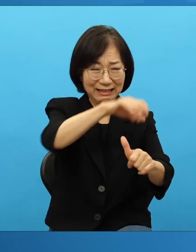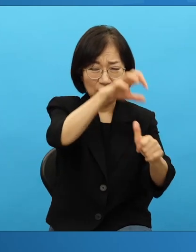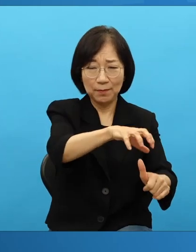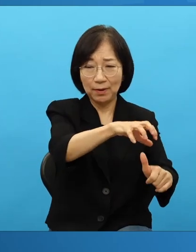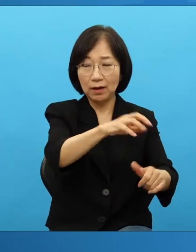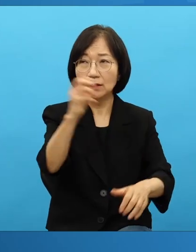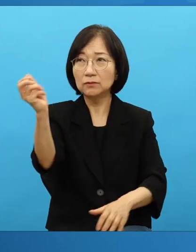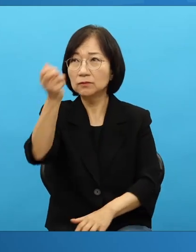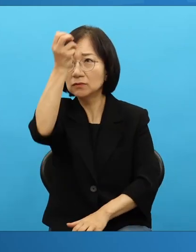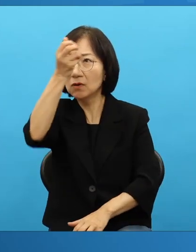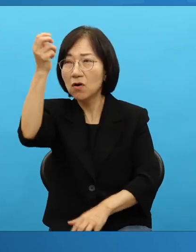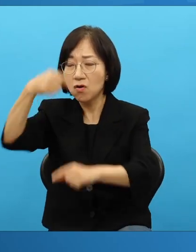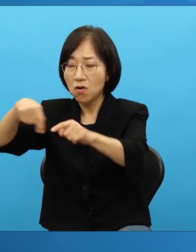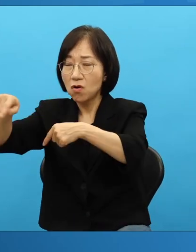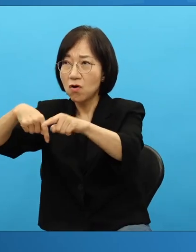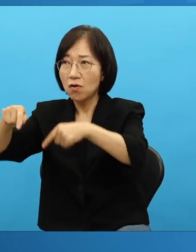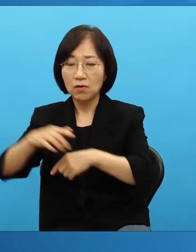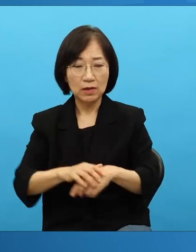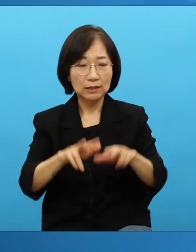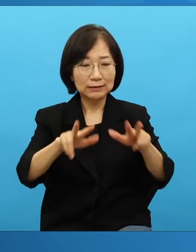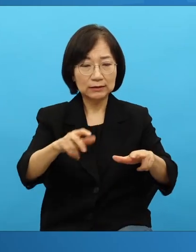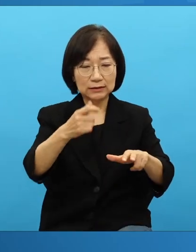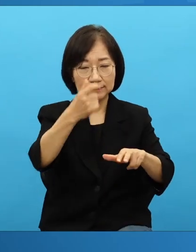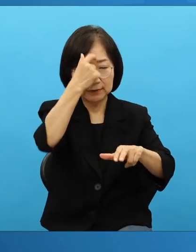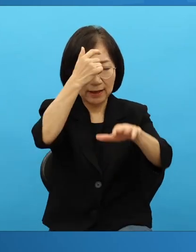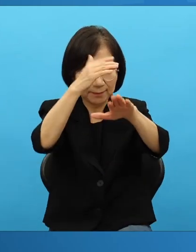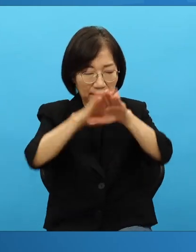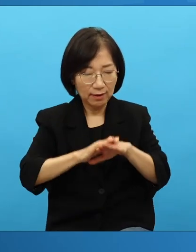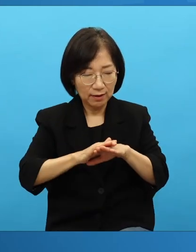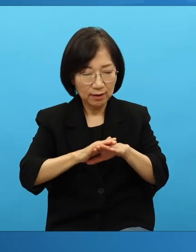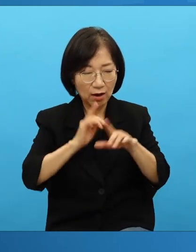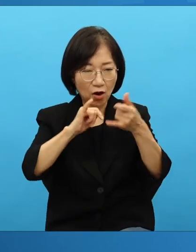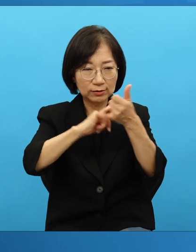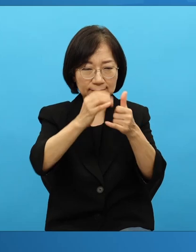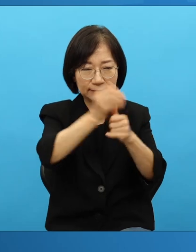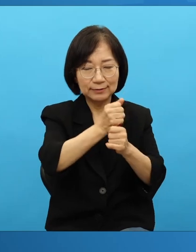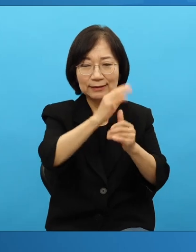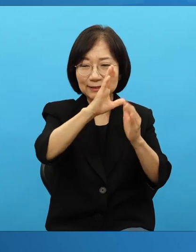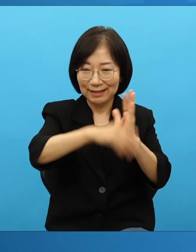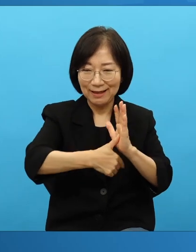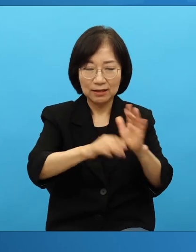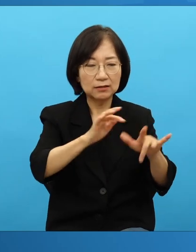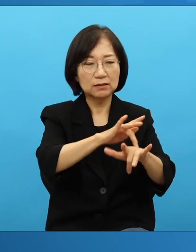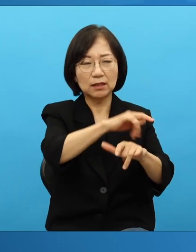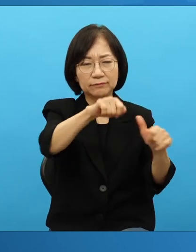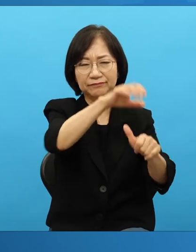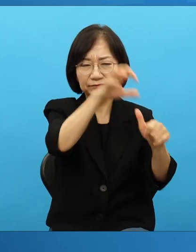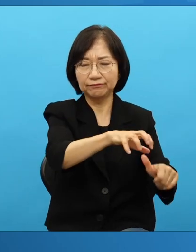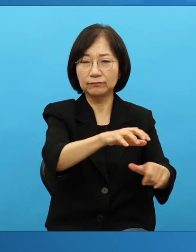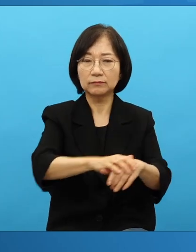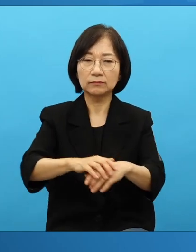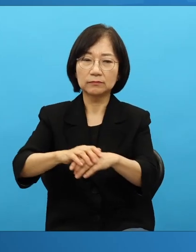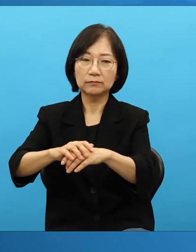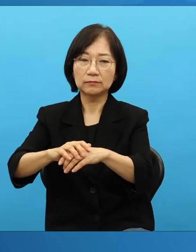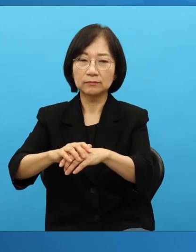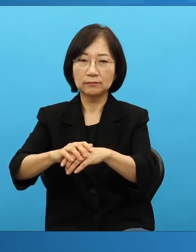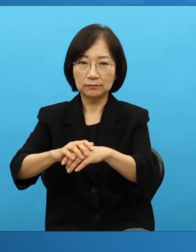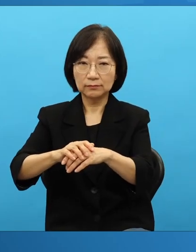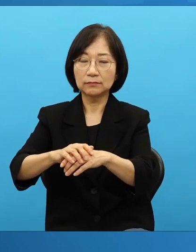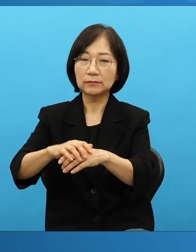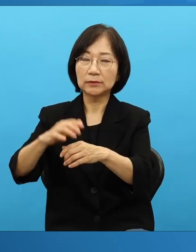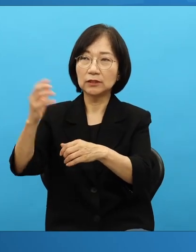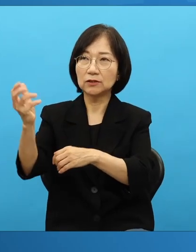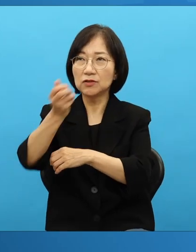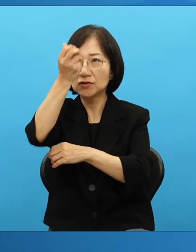예배하고 언약 잡는 시간. 也就现在，我们礼拜，我们持定住约的时候。 정말 믿으셔야 됩니다. 여러분이